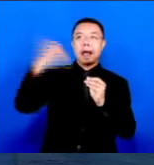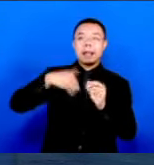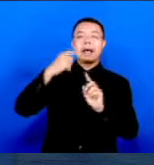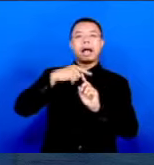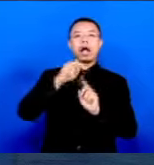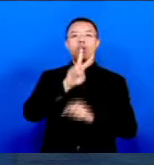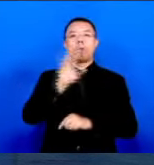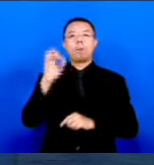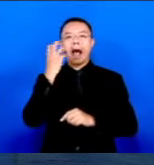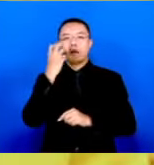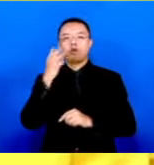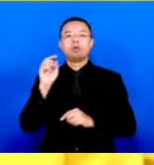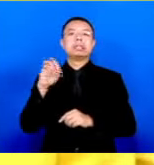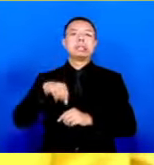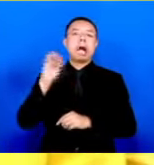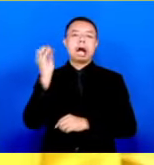Jakarta.